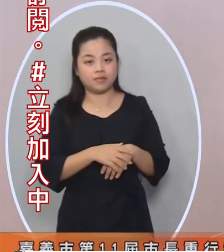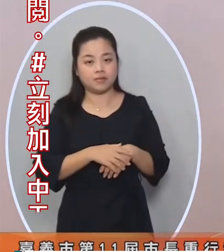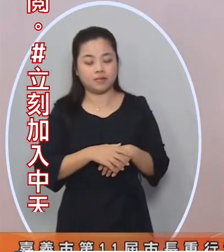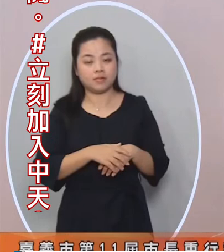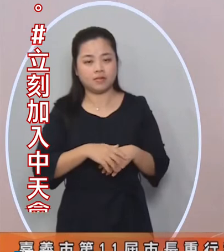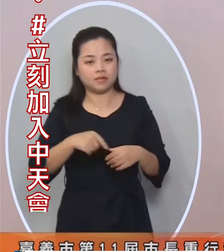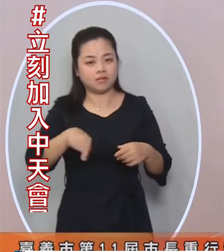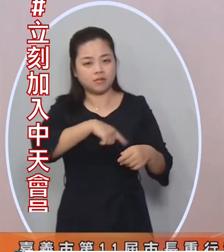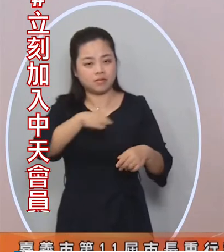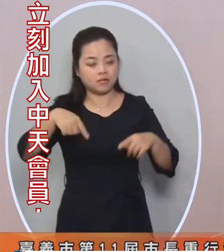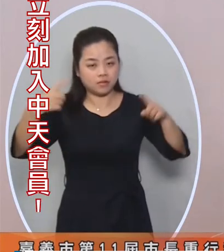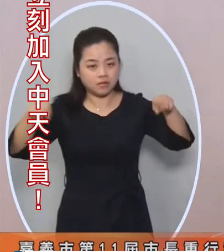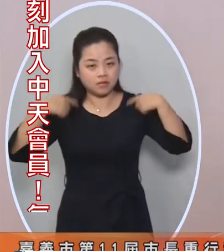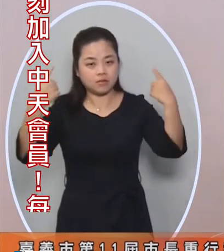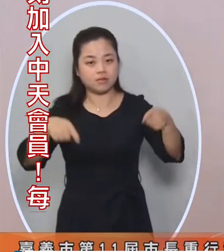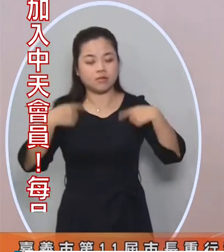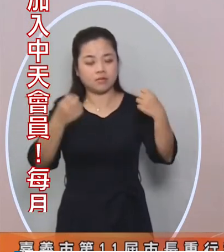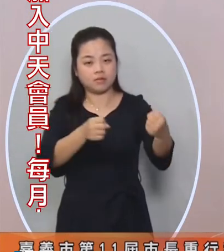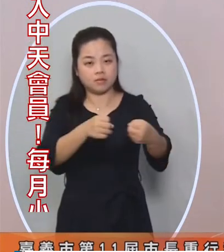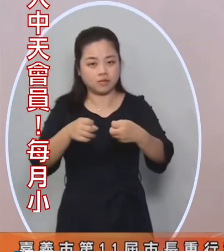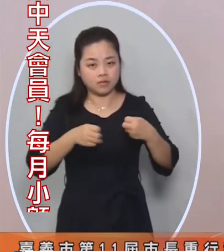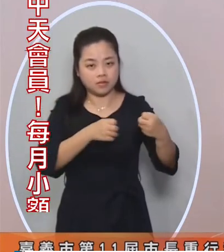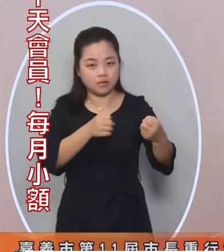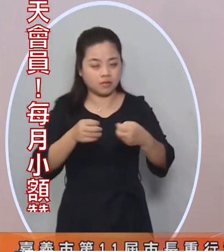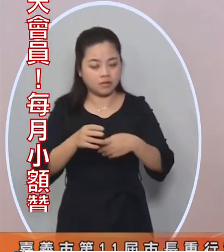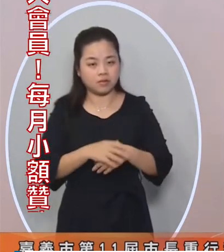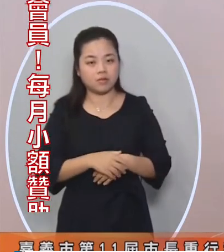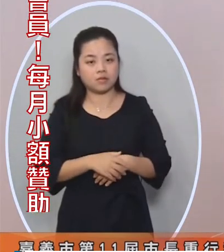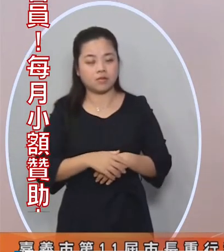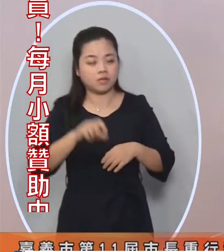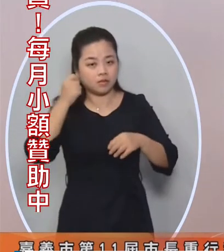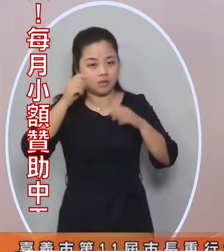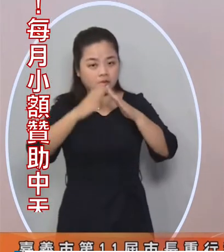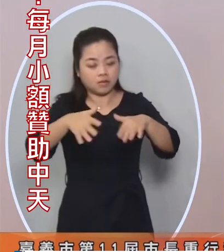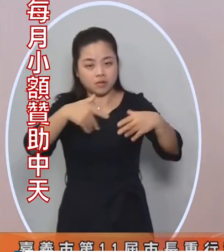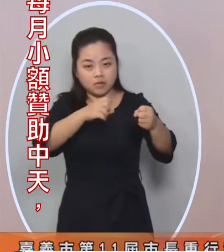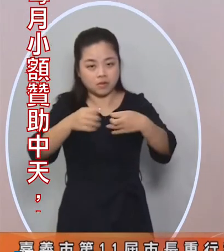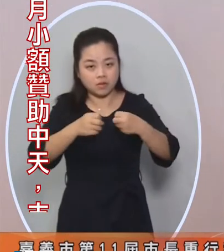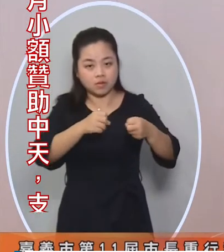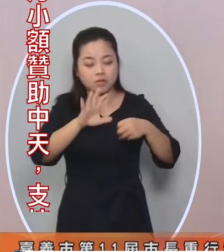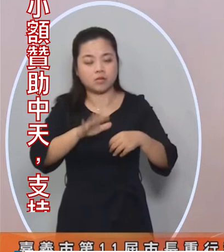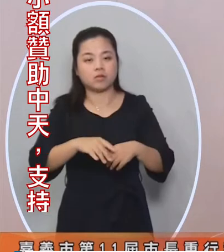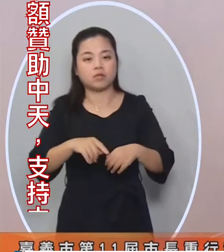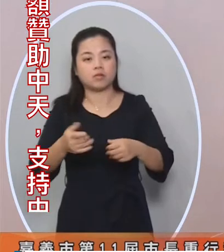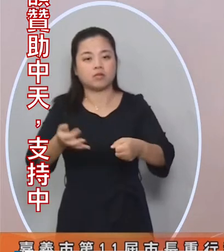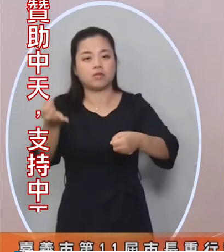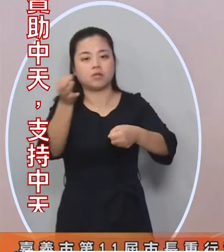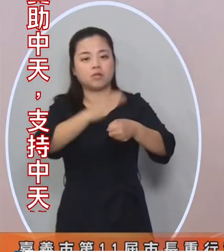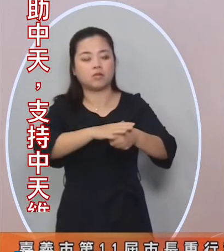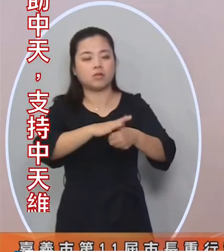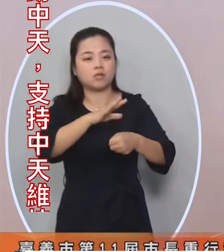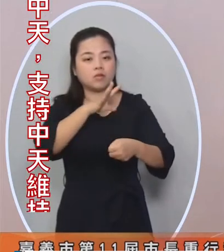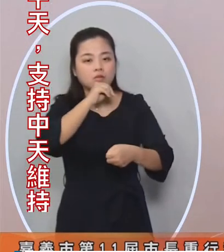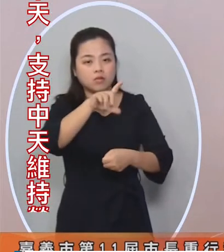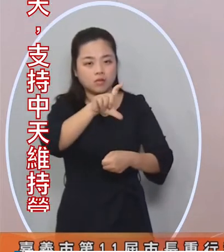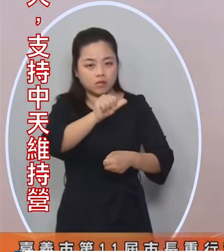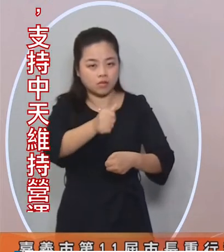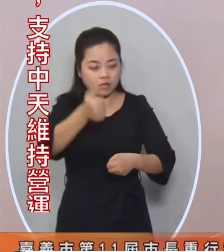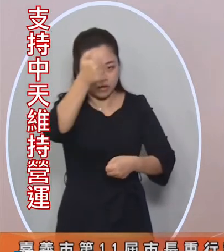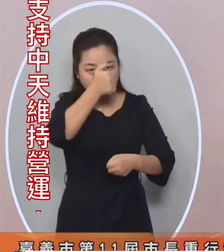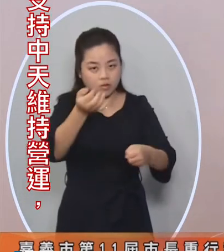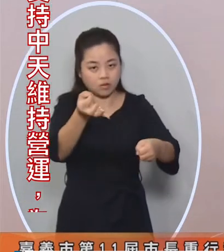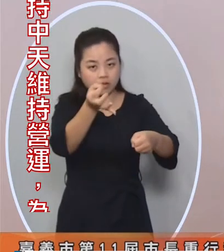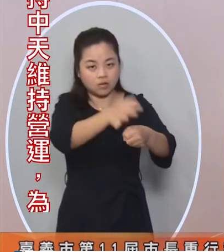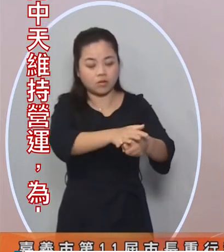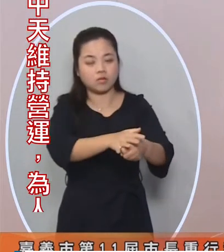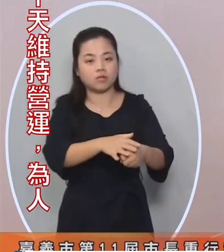常常在讨论，这时也引起大家，咱家一起大家拢在讨论这样代志，讲咱要补助65岁以上的长辈，